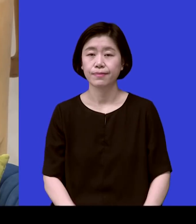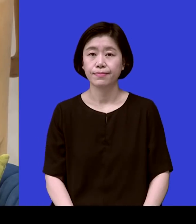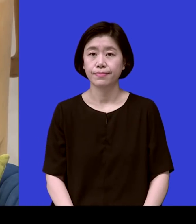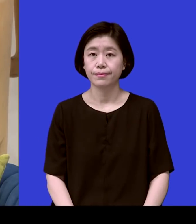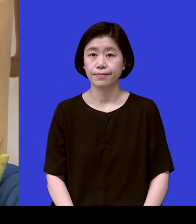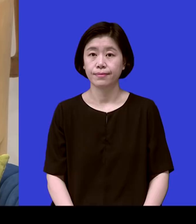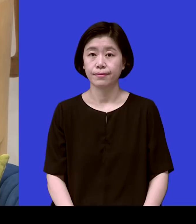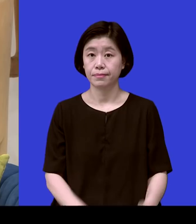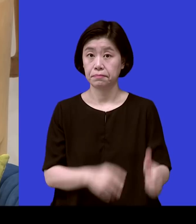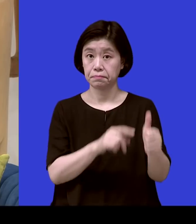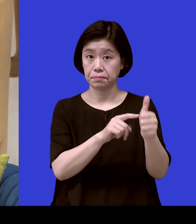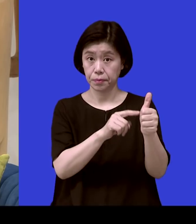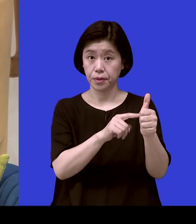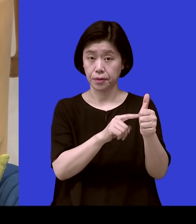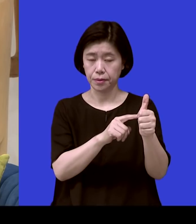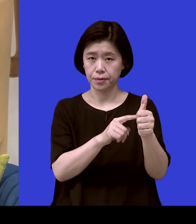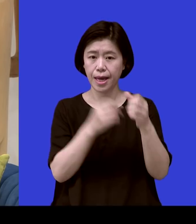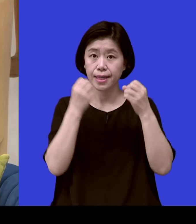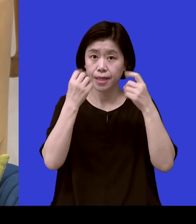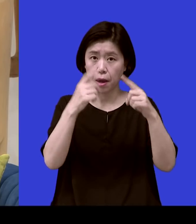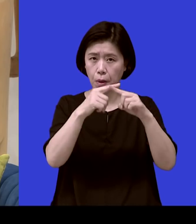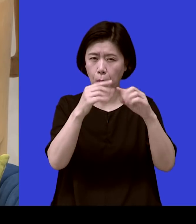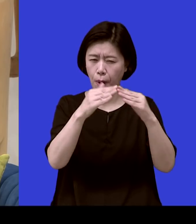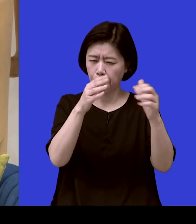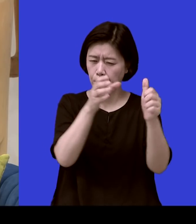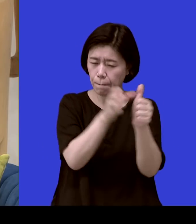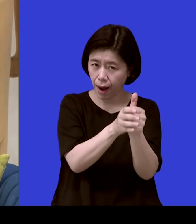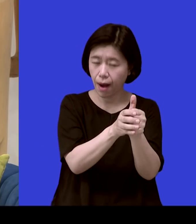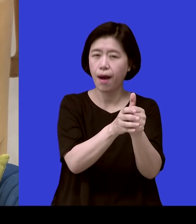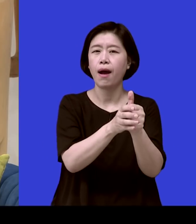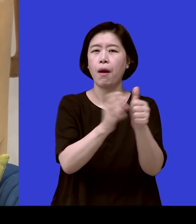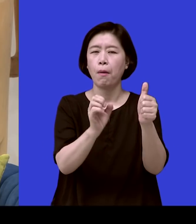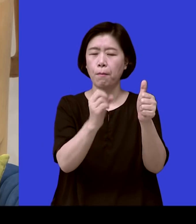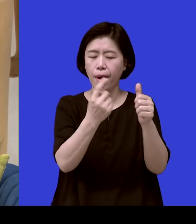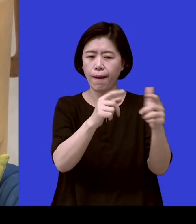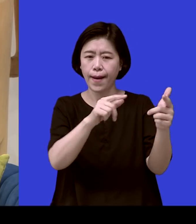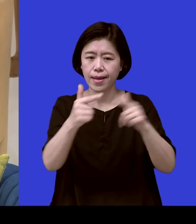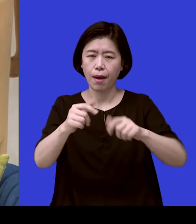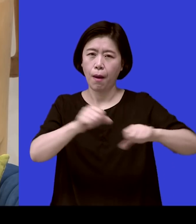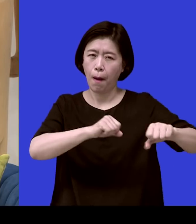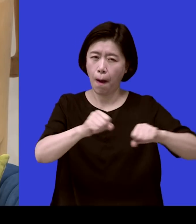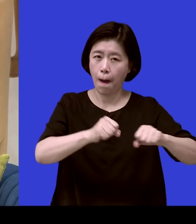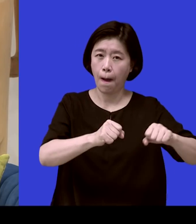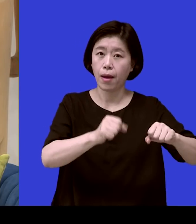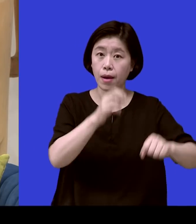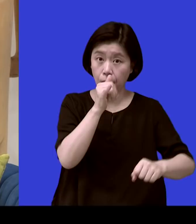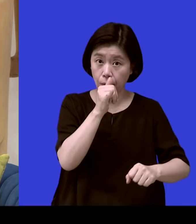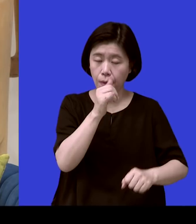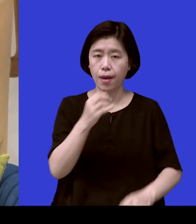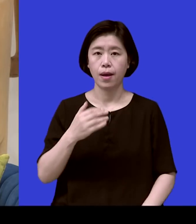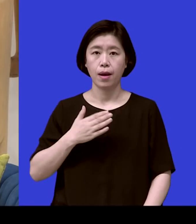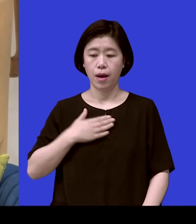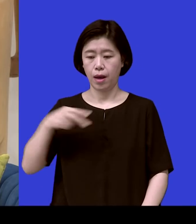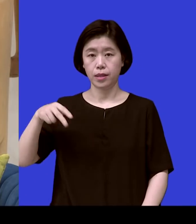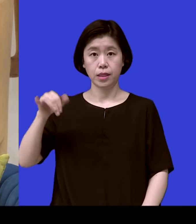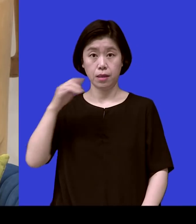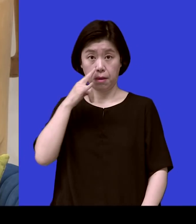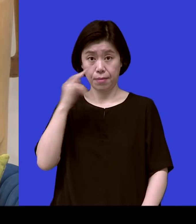남편은 첫 대신방 날이었고 제가 시어머님을 모시고 살았기